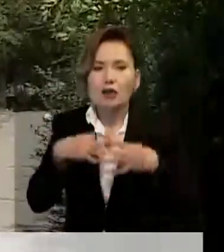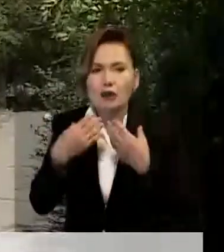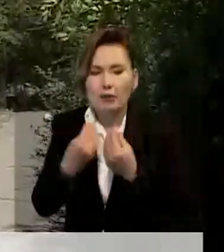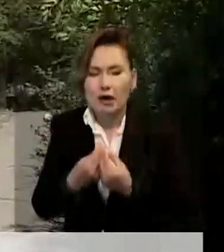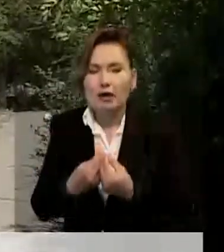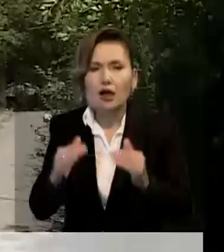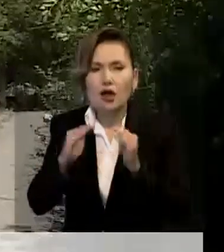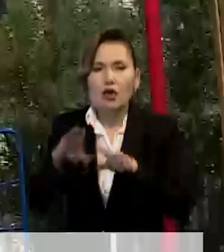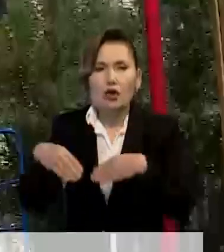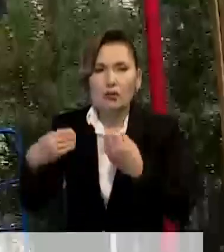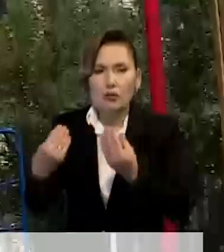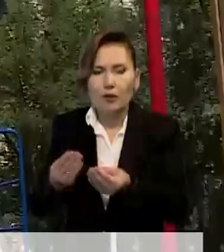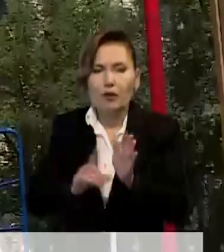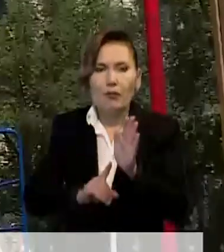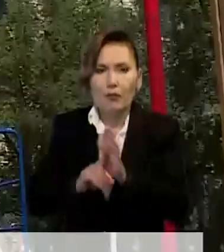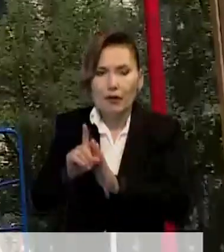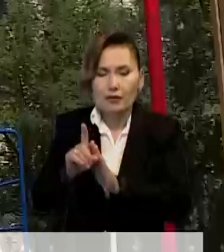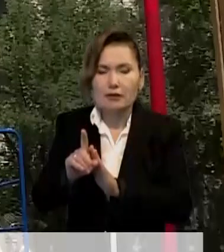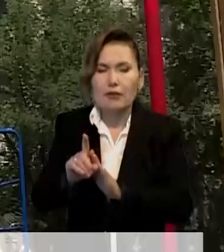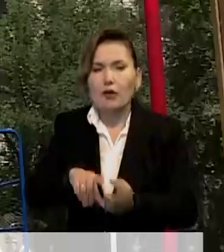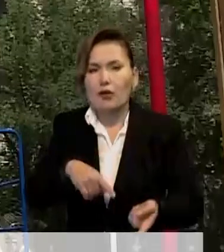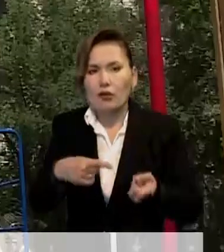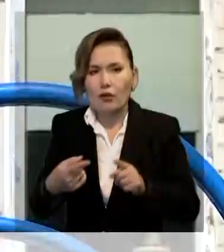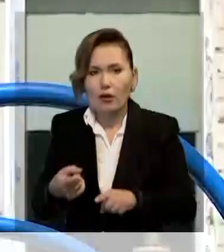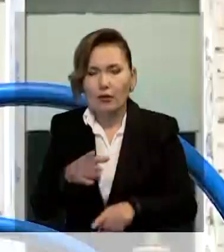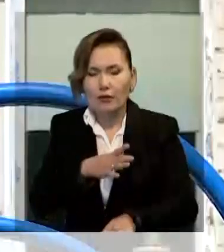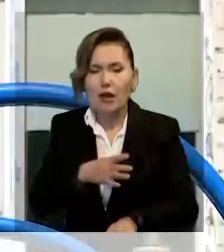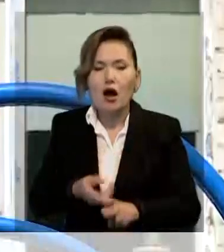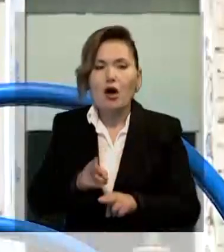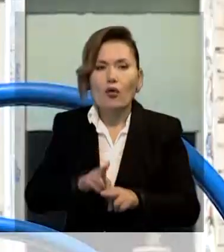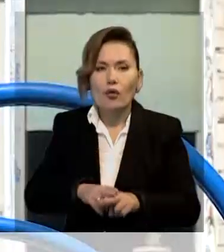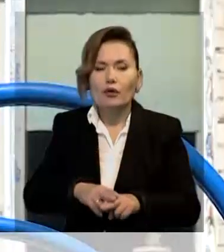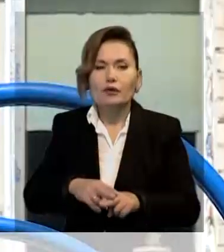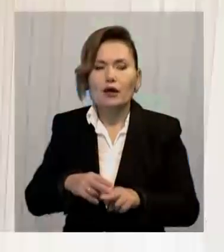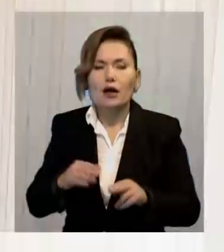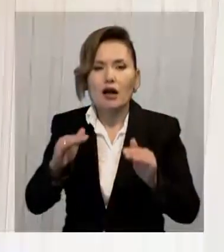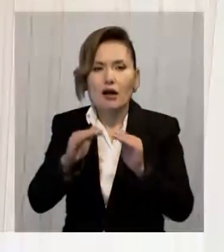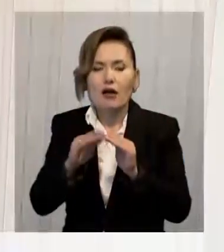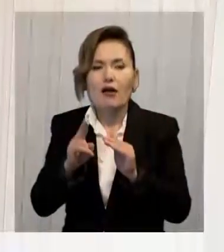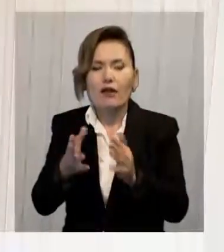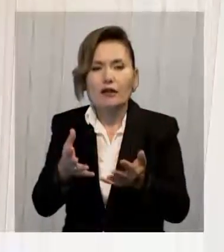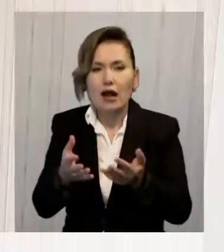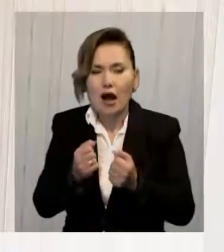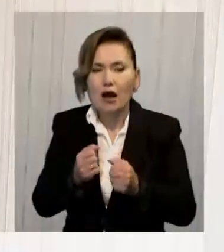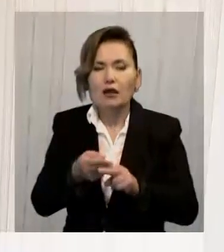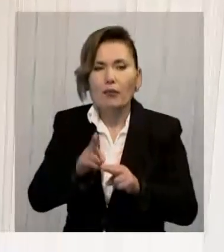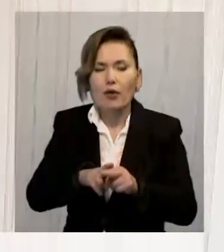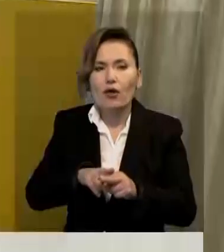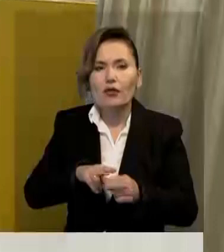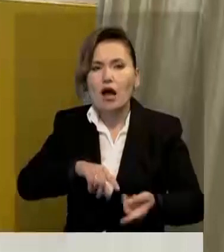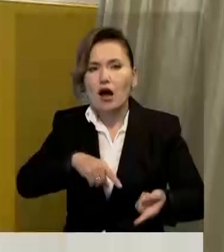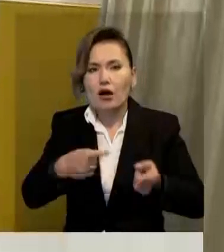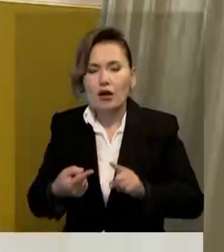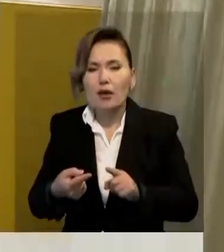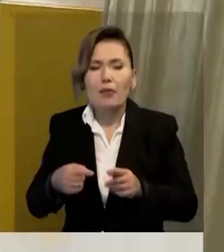жерге көшіре бастады. Пәтер алып, қоныс тойын тойлап жатқандардың бірі Етекбаевтар отбасы. Олар Талдықорғанға 2015